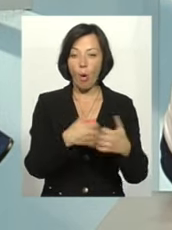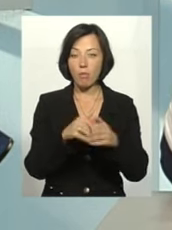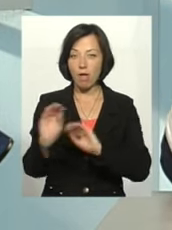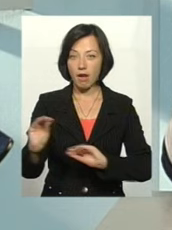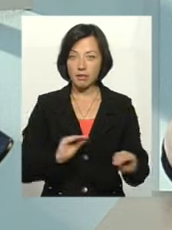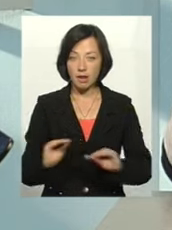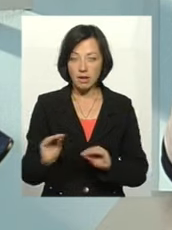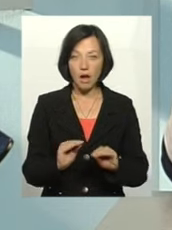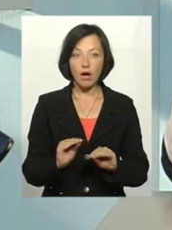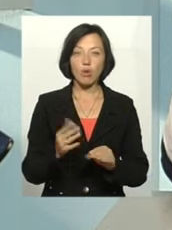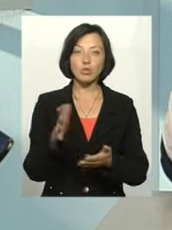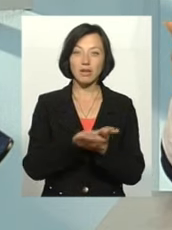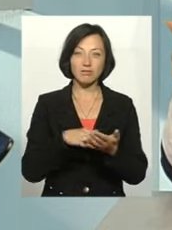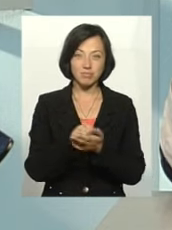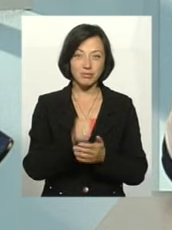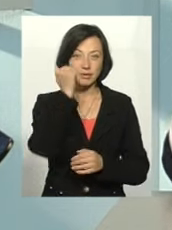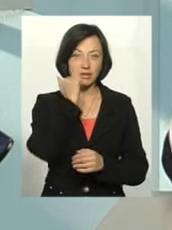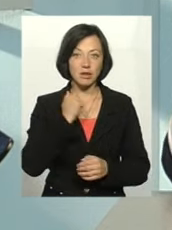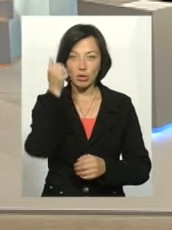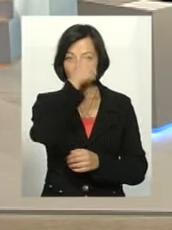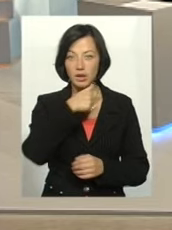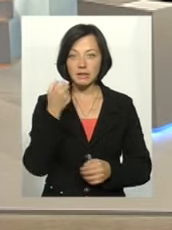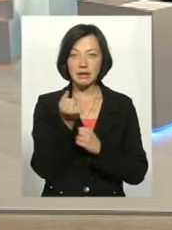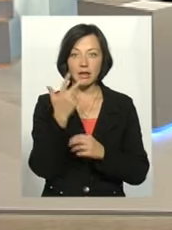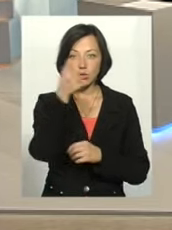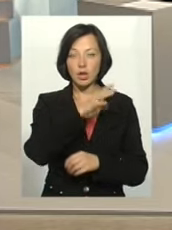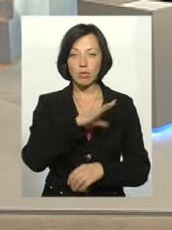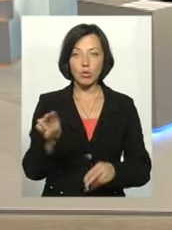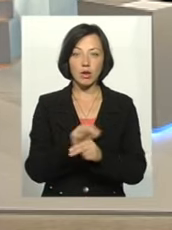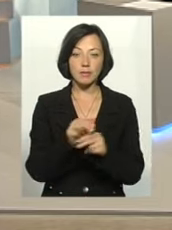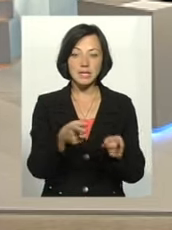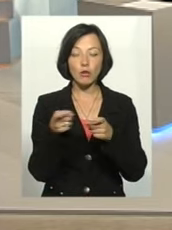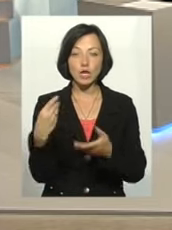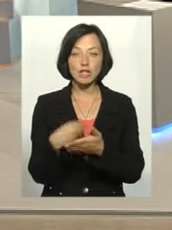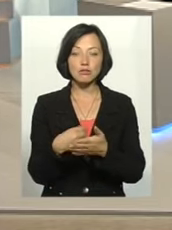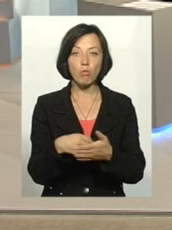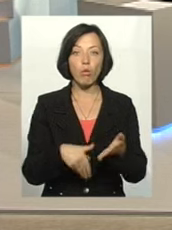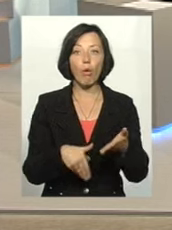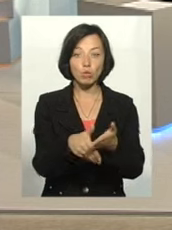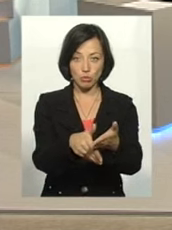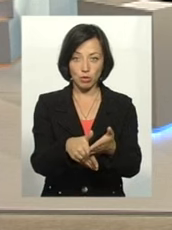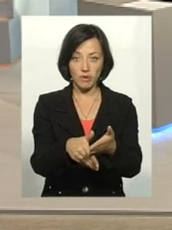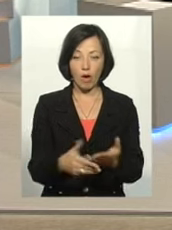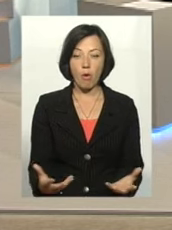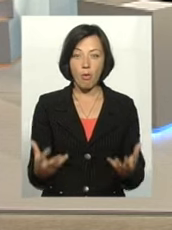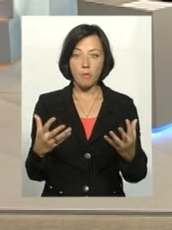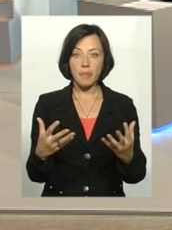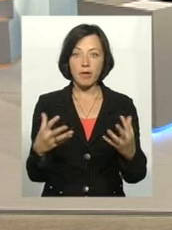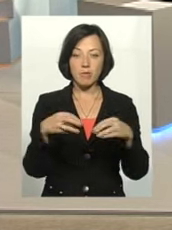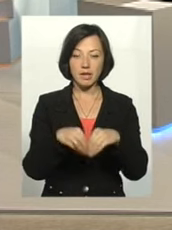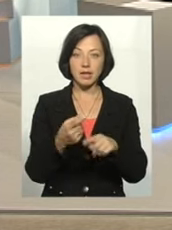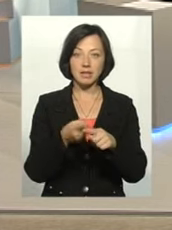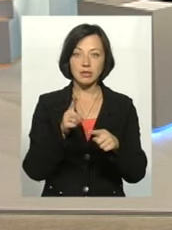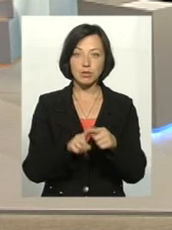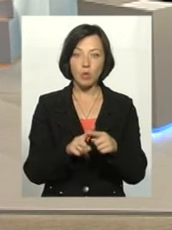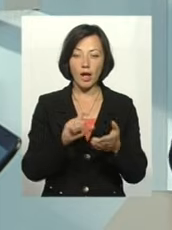вже зносилося протягом 13 років, не було ремонту. Будемо залучати спонсорів для того, щоб допомогти об'єднати цю кімнату